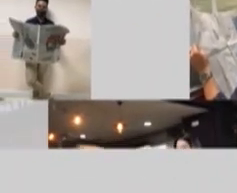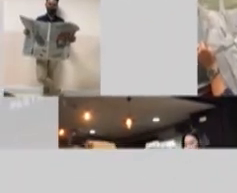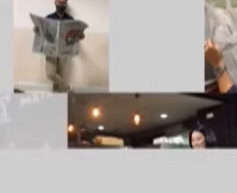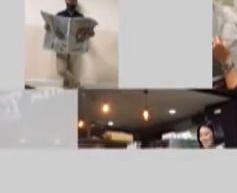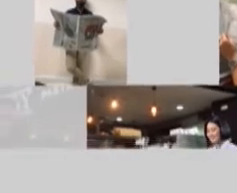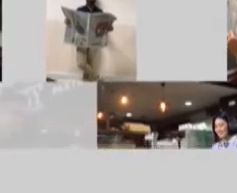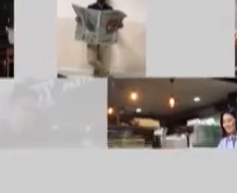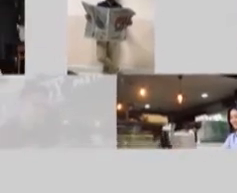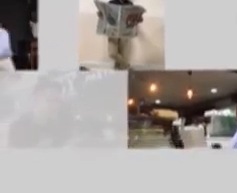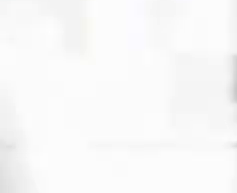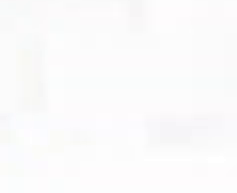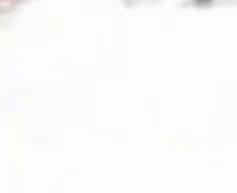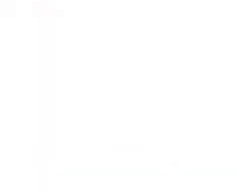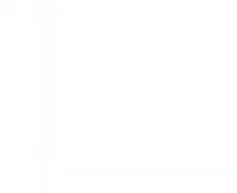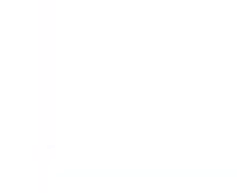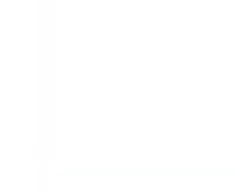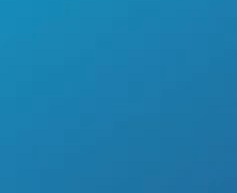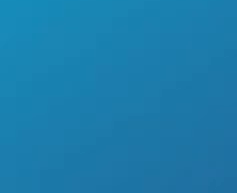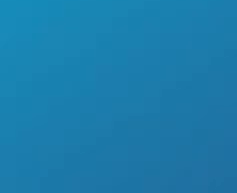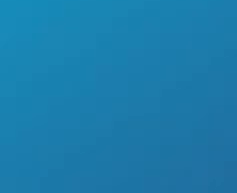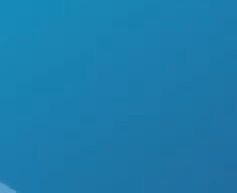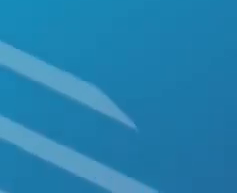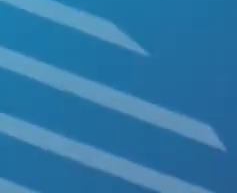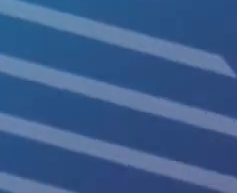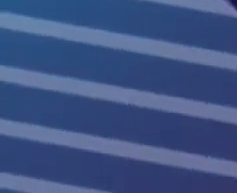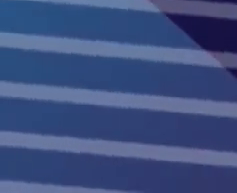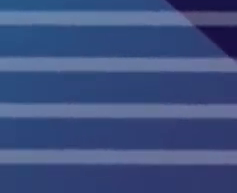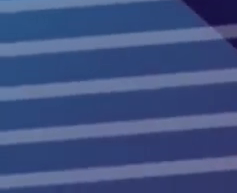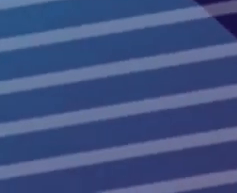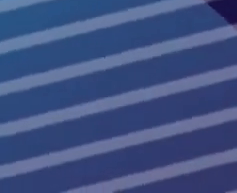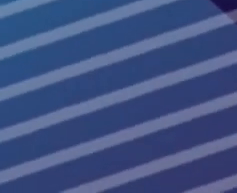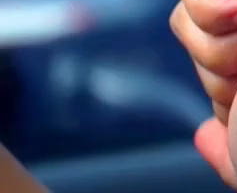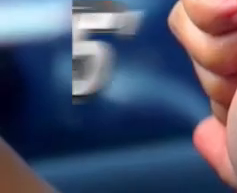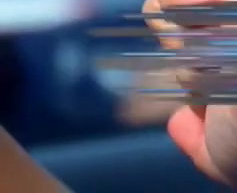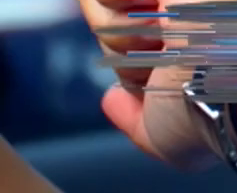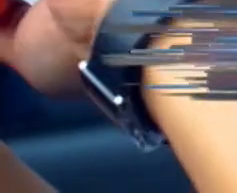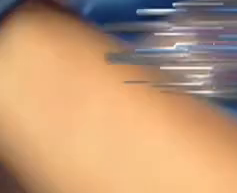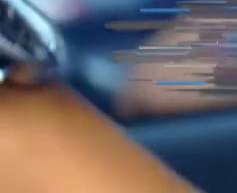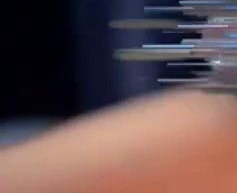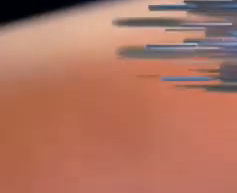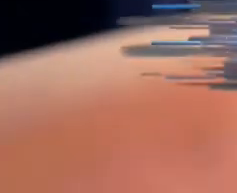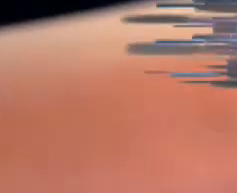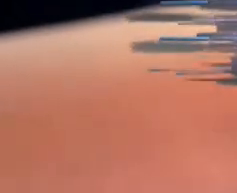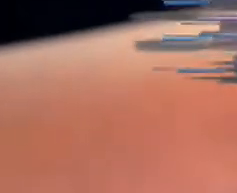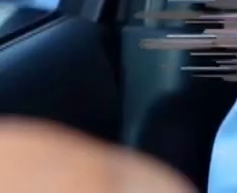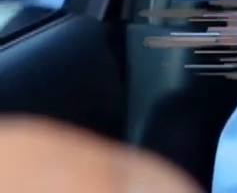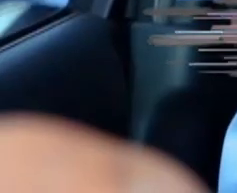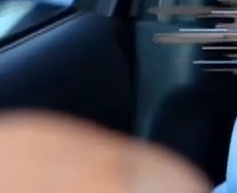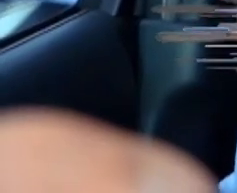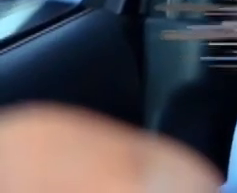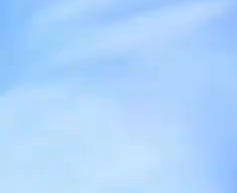Anda Media Indonesia referensi Bangsa sudah 15